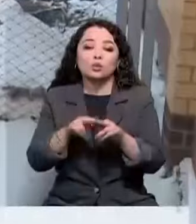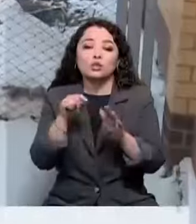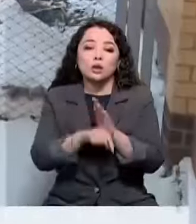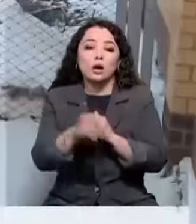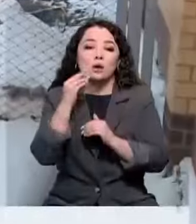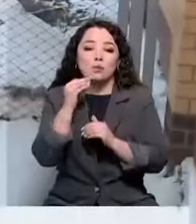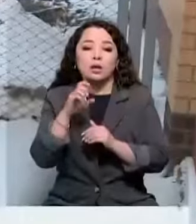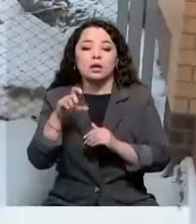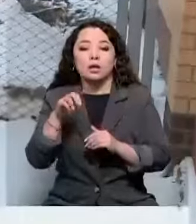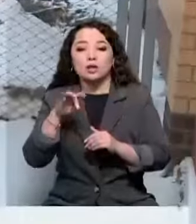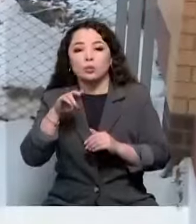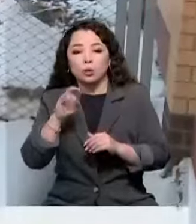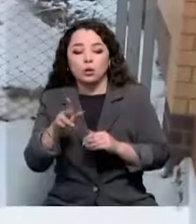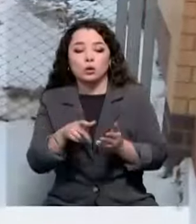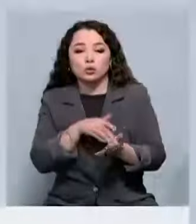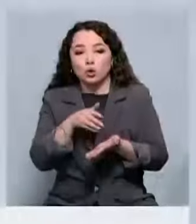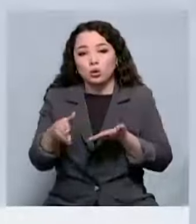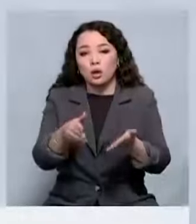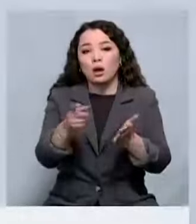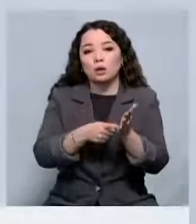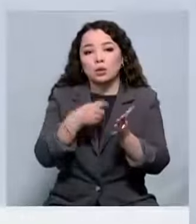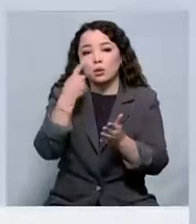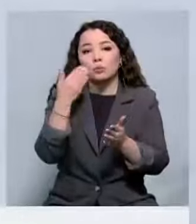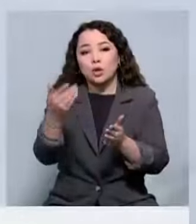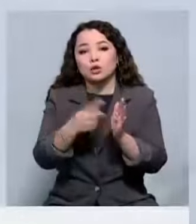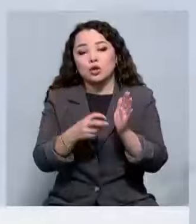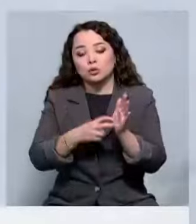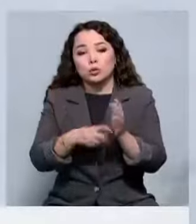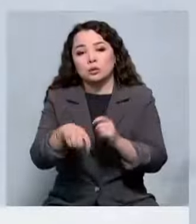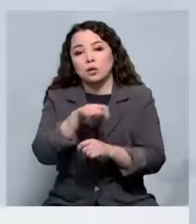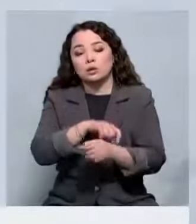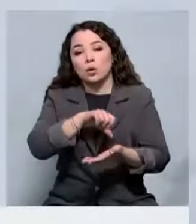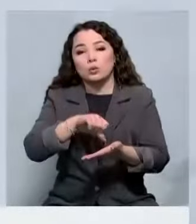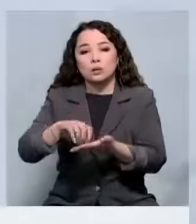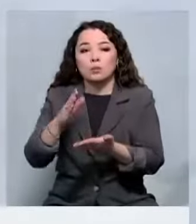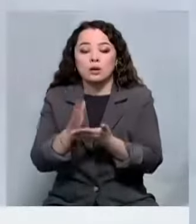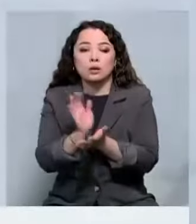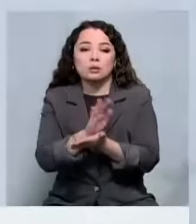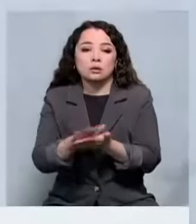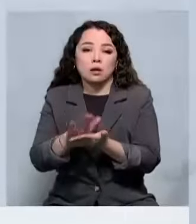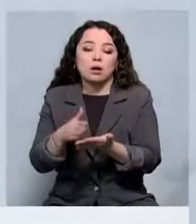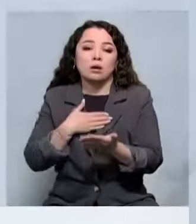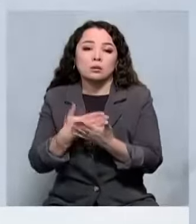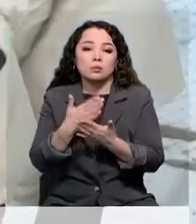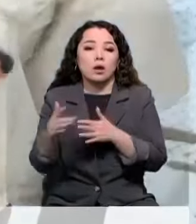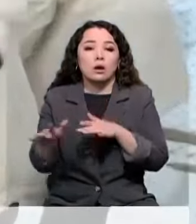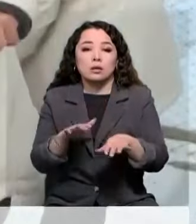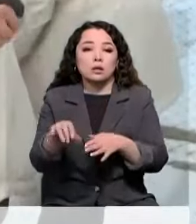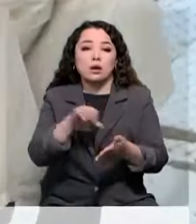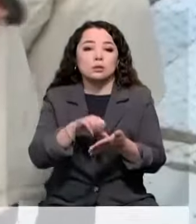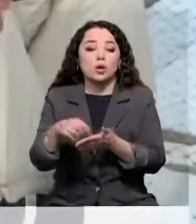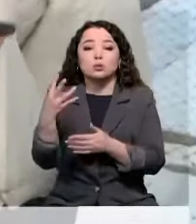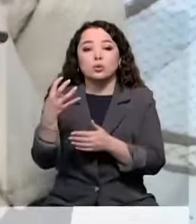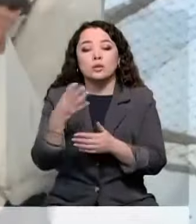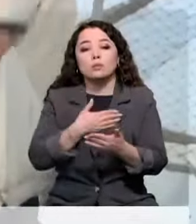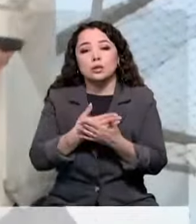ішінде Алматы-Екатеринбург жолының Қарағанды облысына тесілі 700 шақырым учаскесі бойындағы қоқысты тазалауға атсалысты. Акцияға қатысқан